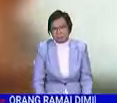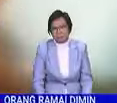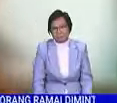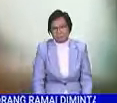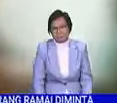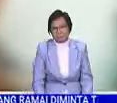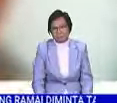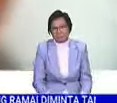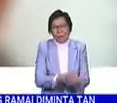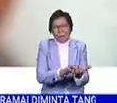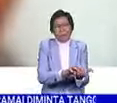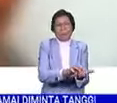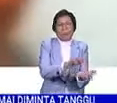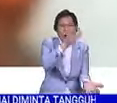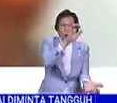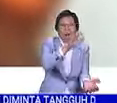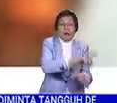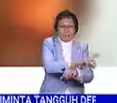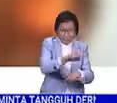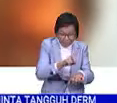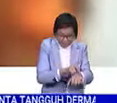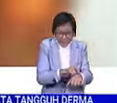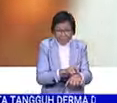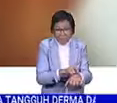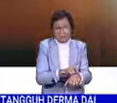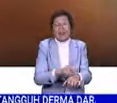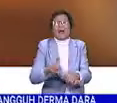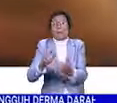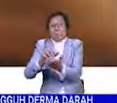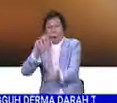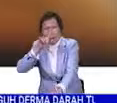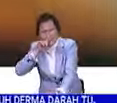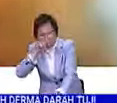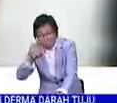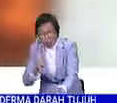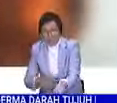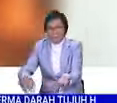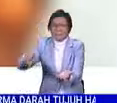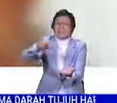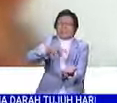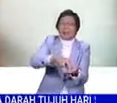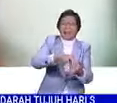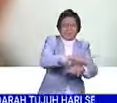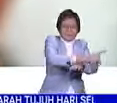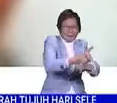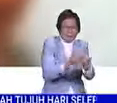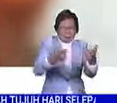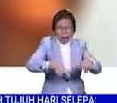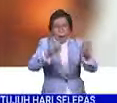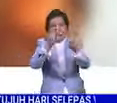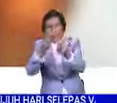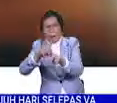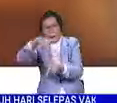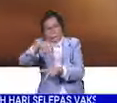Saudara, bukan hanya buaya darat yang ada di darat, tetapi buaya sebenar pun naik ke darat. Itu berlaku di sebuah kampung